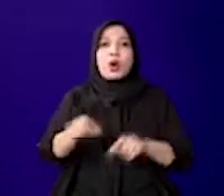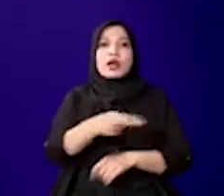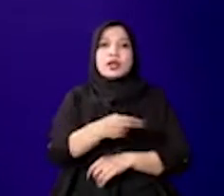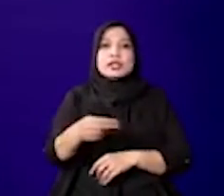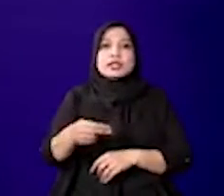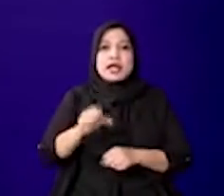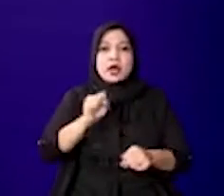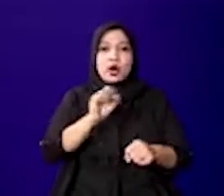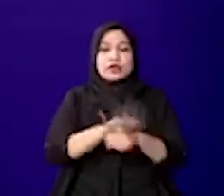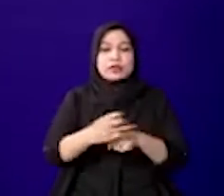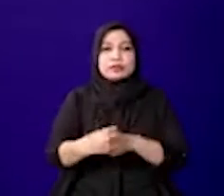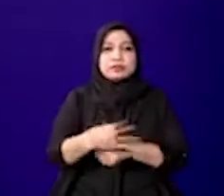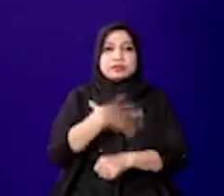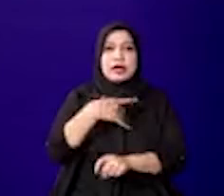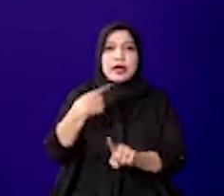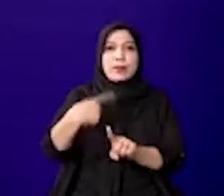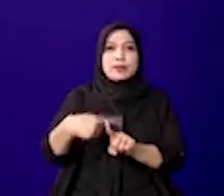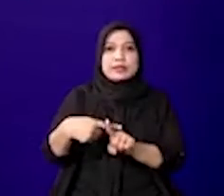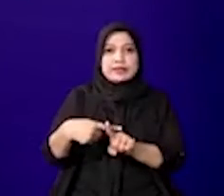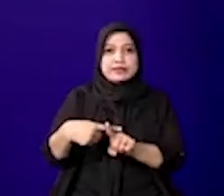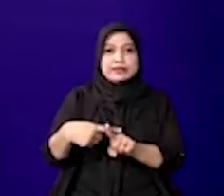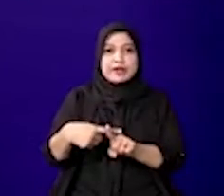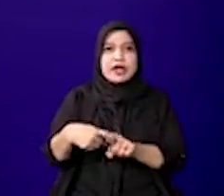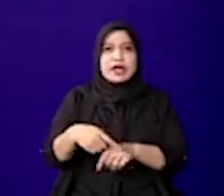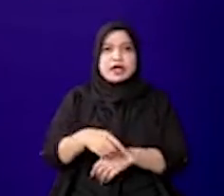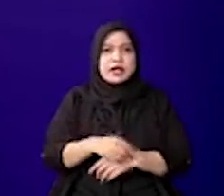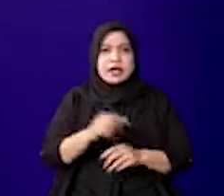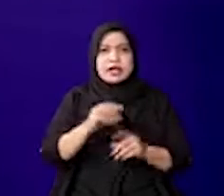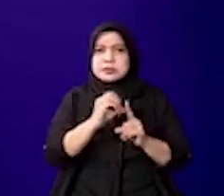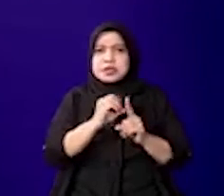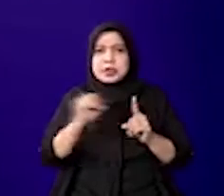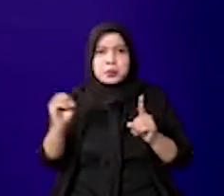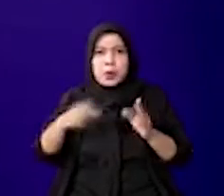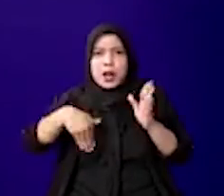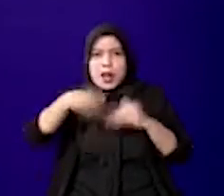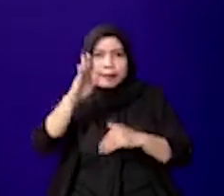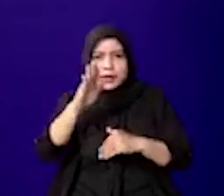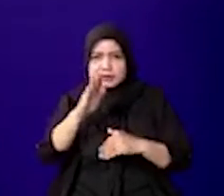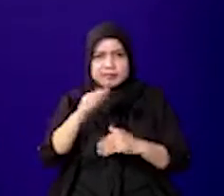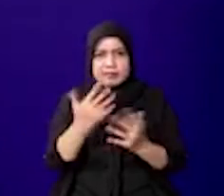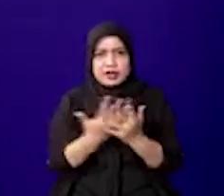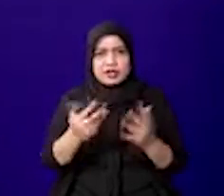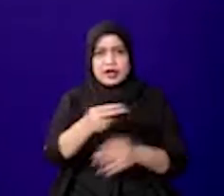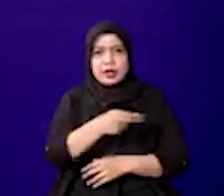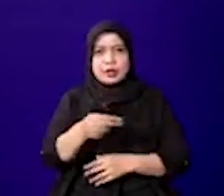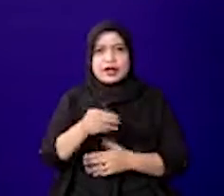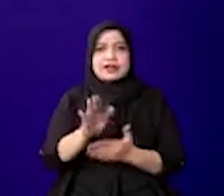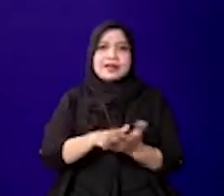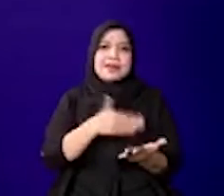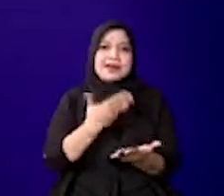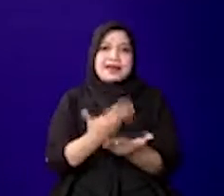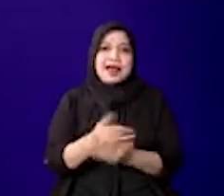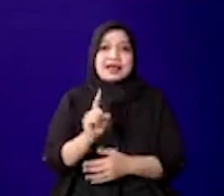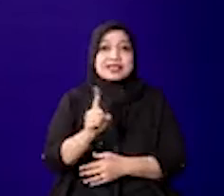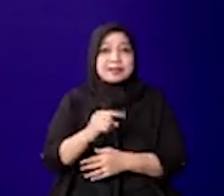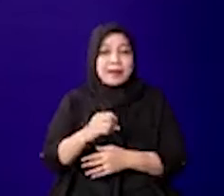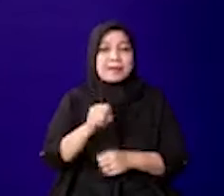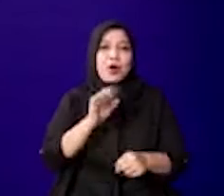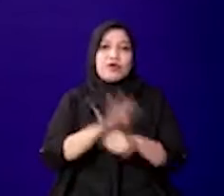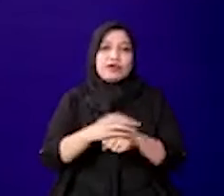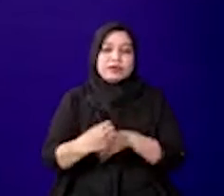368.000 orang Indonesia terkena covid dan EE ribuan orang meninggal karena covid begitu Jadi itu